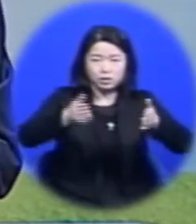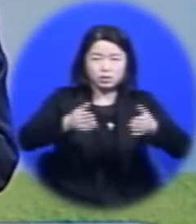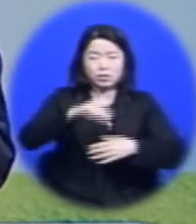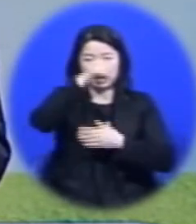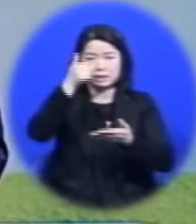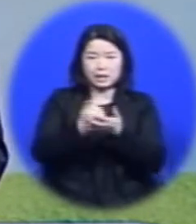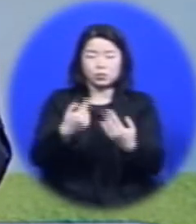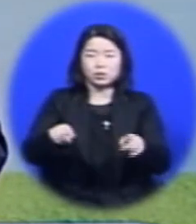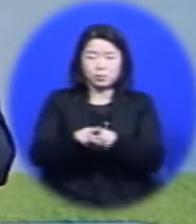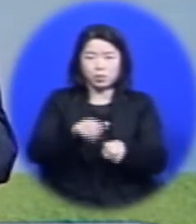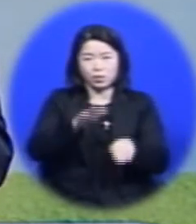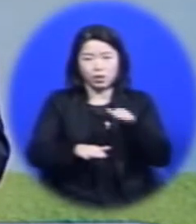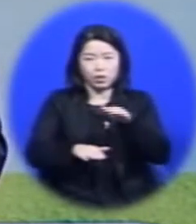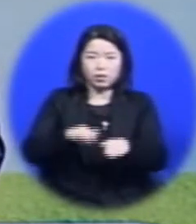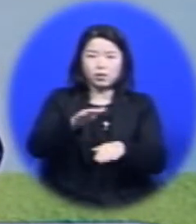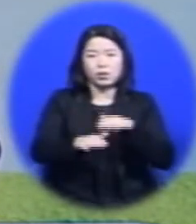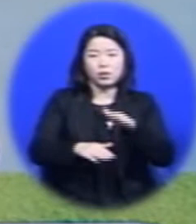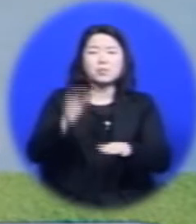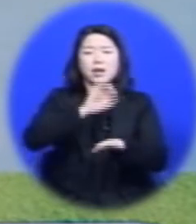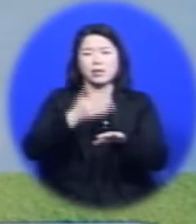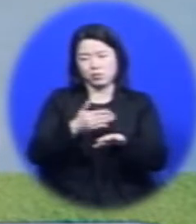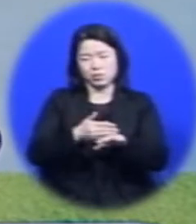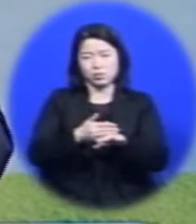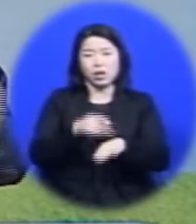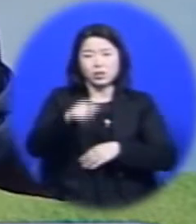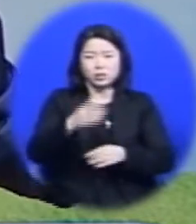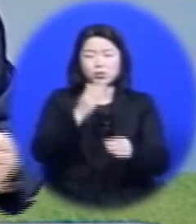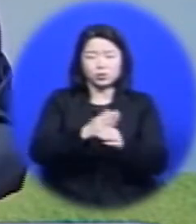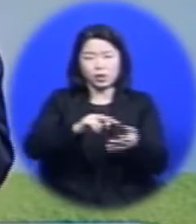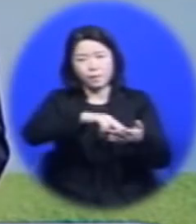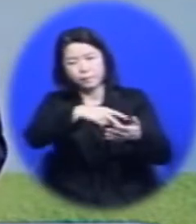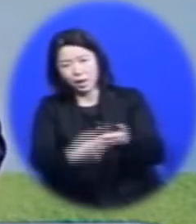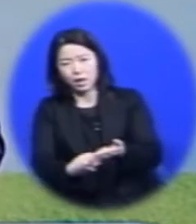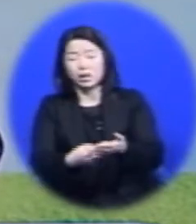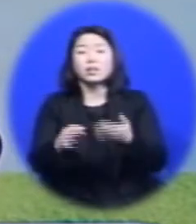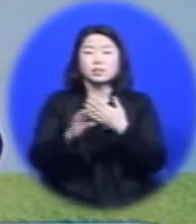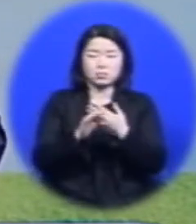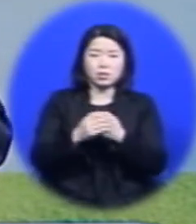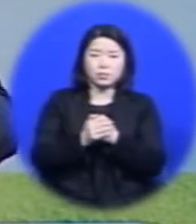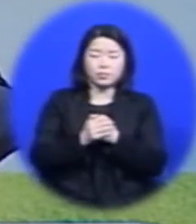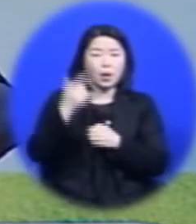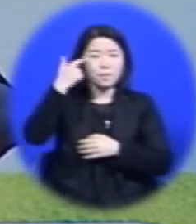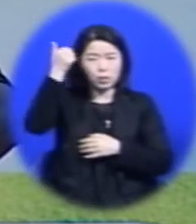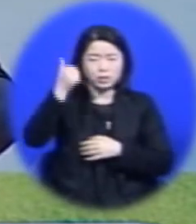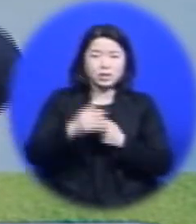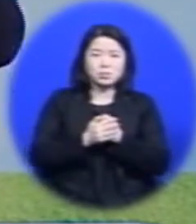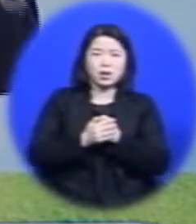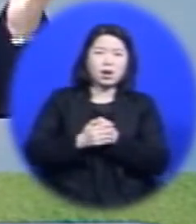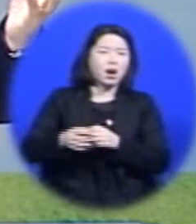함께 걸음마 연습을 하는 겁니다 그러다가 확고 벌어져서 쓰러지면 목사님이 뭐